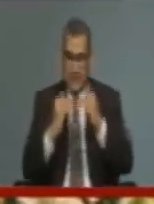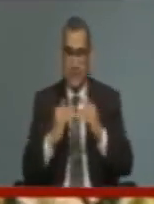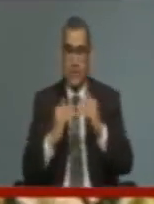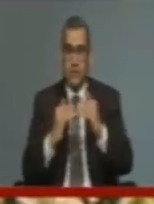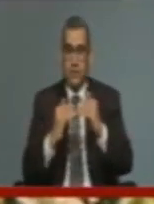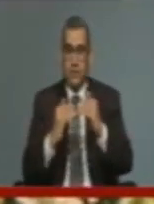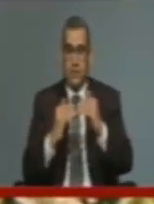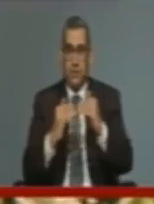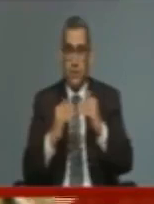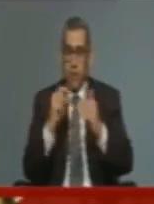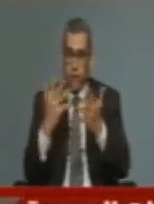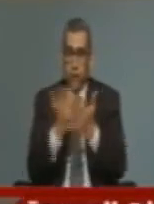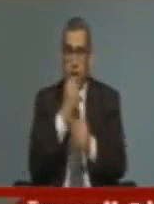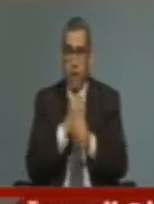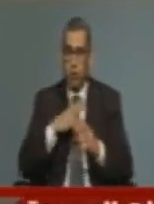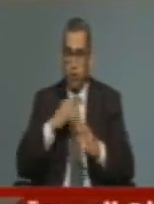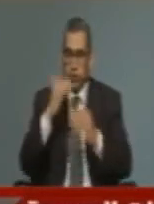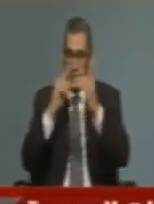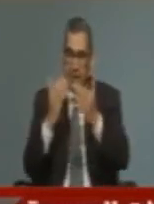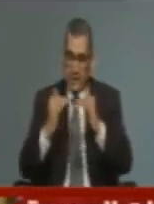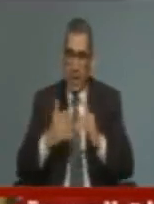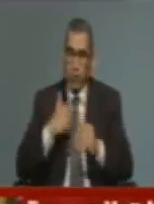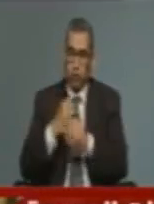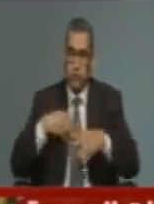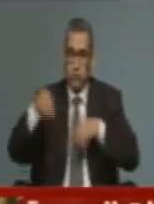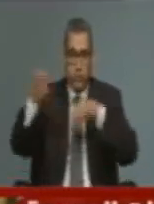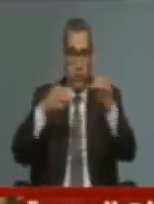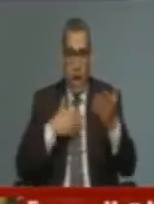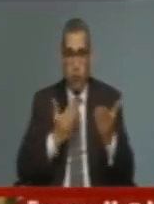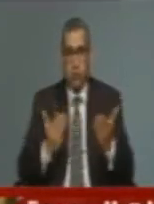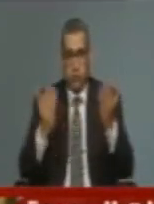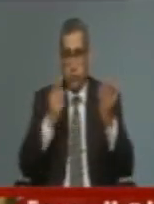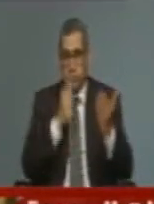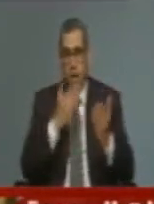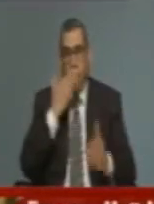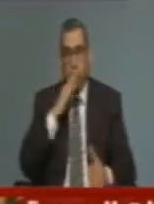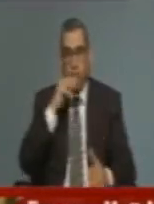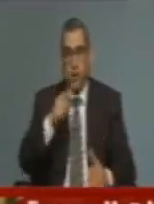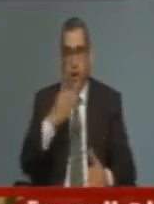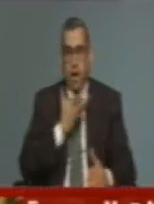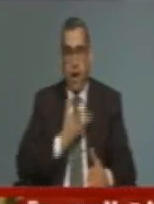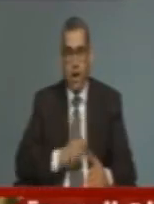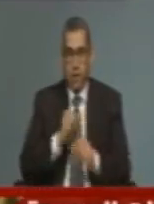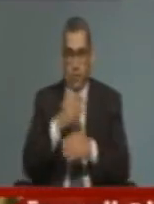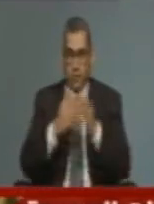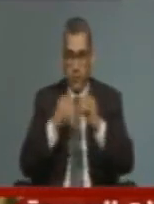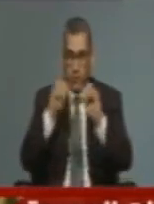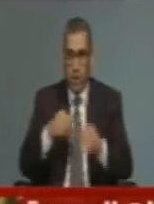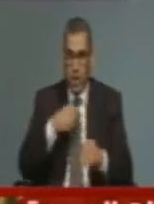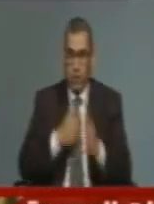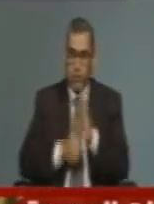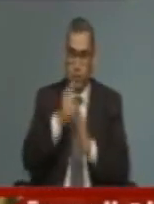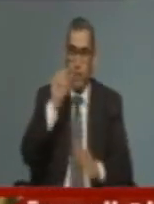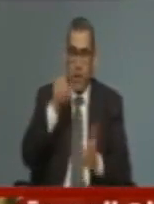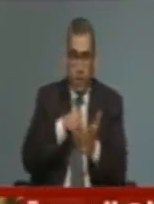ونعمل فرص عمل أكتر بكده طبعا، ما فيش كلام. طب على كل حال الحمد لله ان انت ارتحت هنا، واحنا ماشيين في برنامجنا